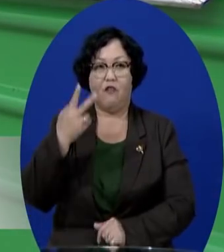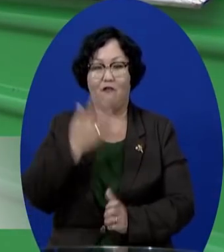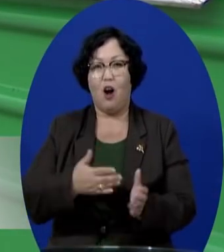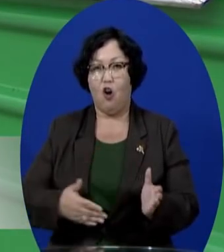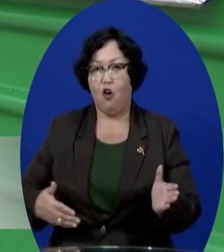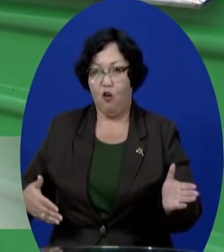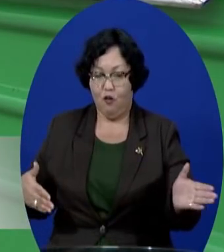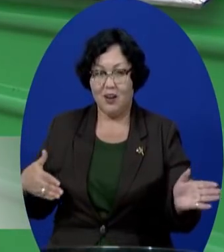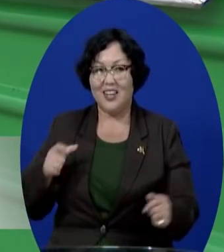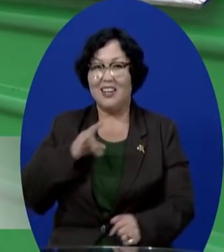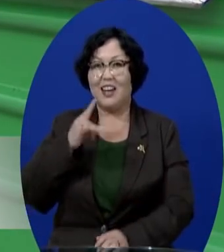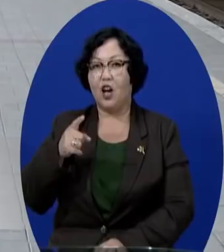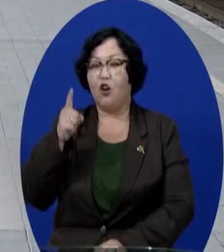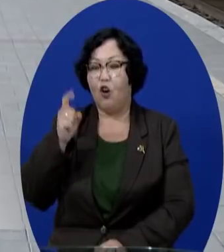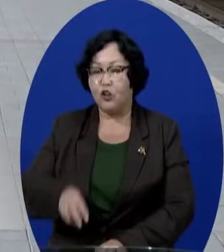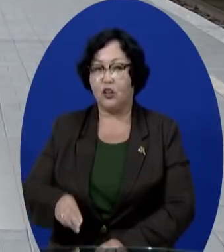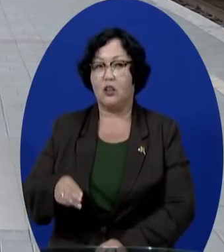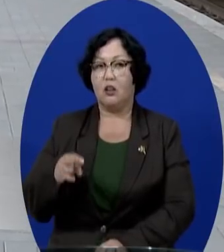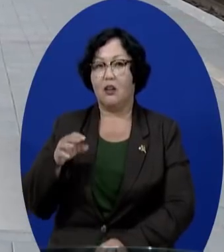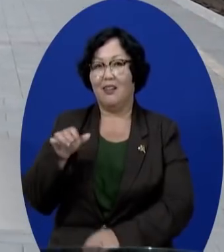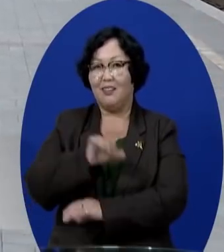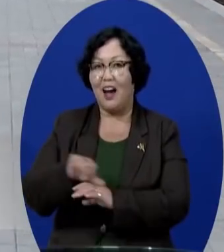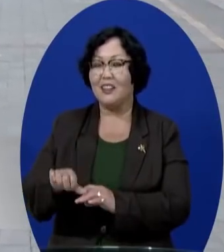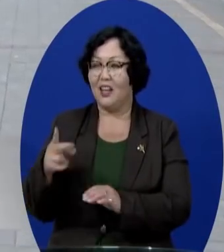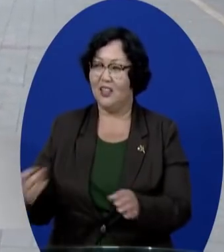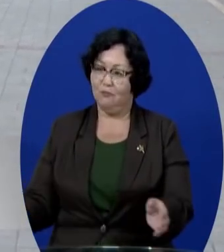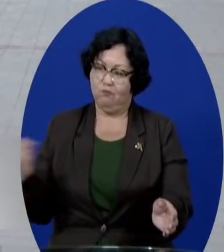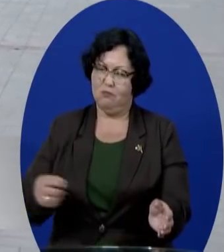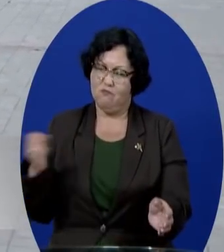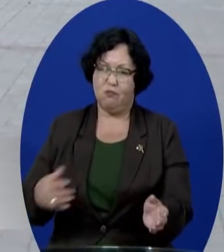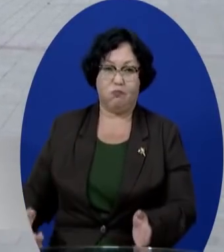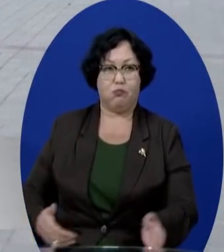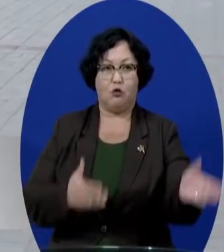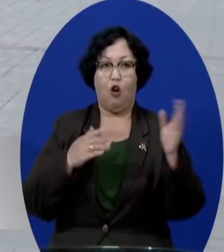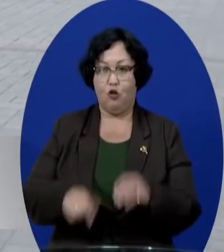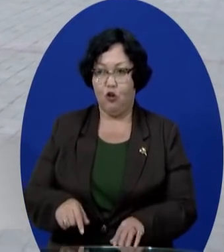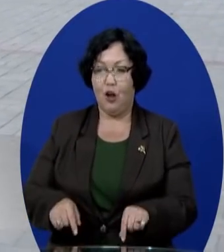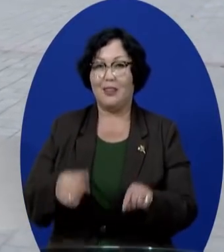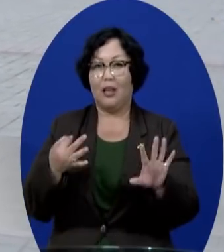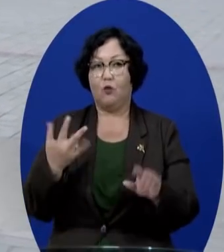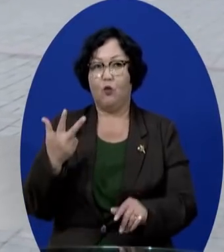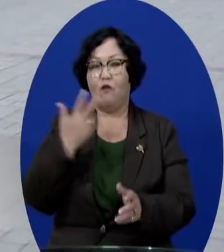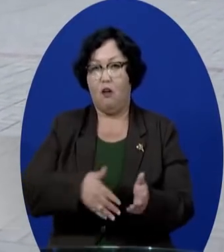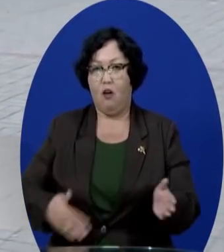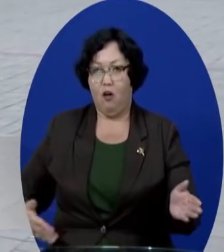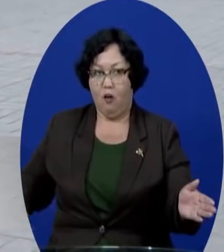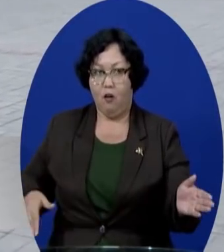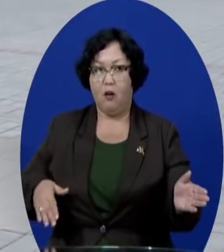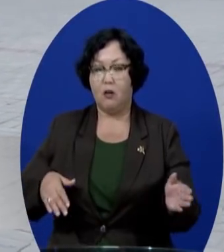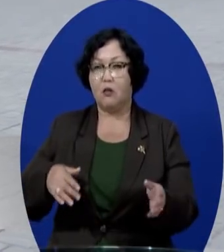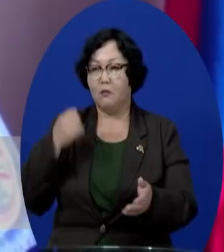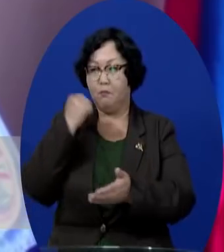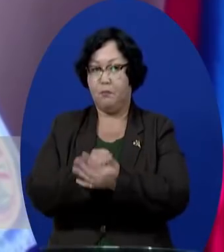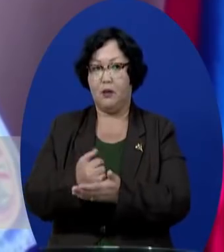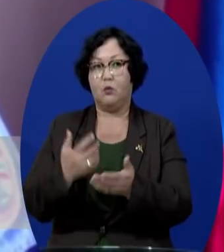ачааг эрийн хотын өртөөнөөс ачиж татан авсан. Өнөөдрийн хувьд эрийн өртөөнд 83 вагонд ачигдсан ачаа тээврийн бичиг баримтаа хүлээж